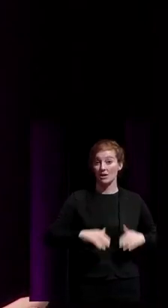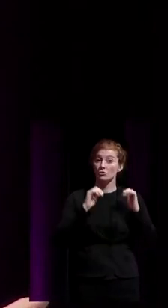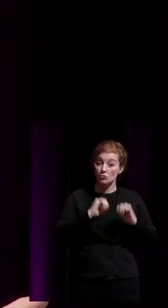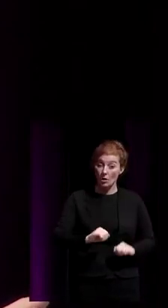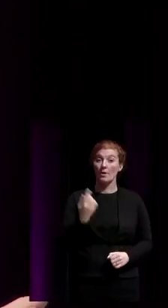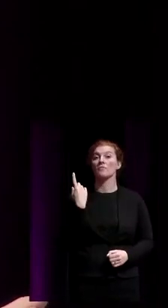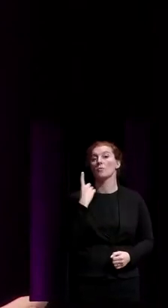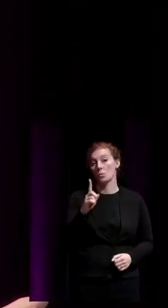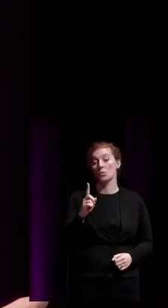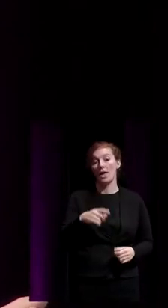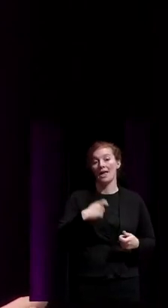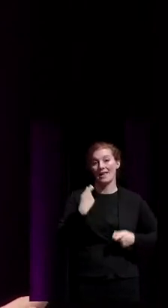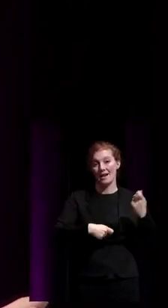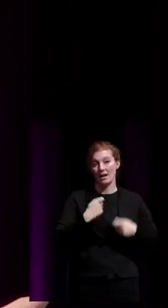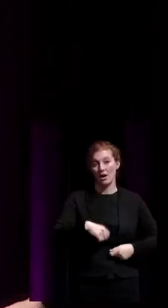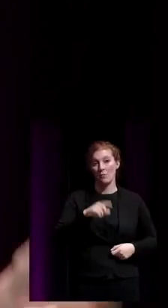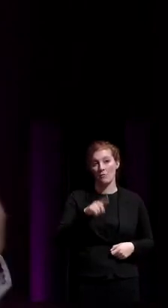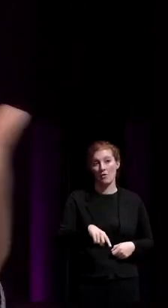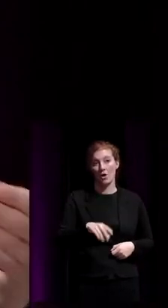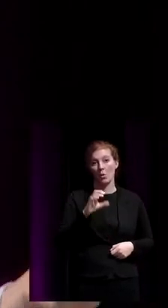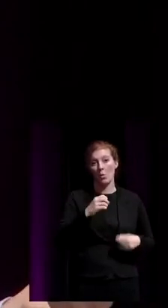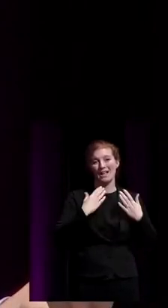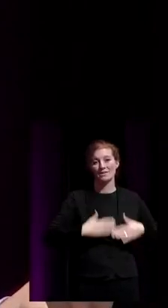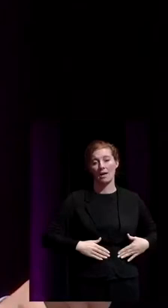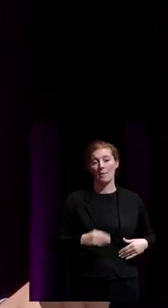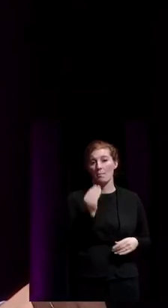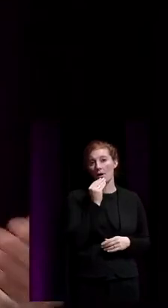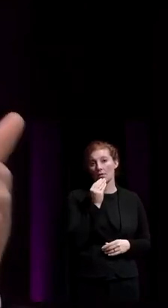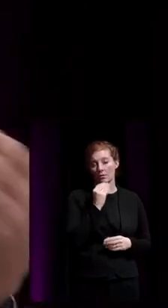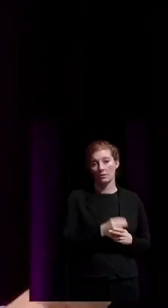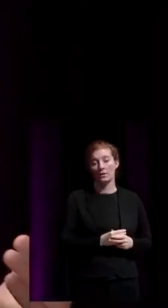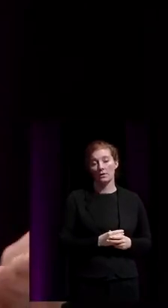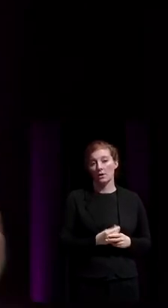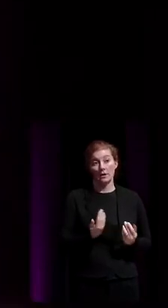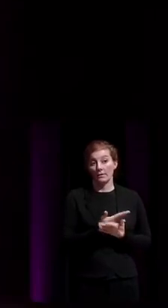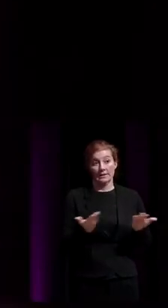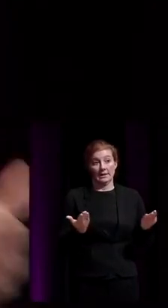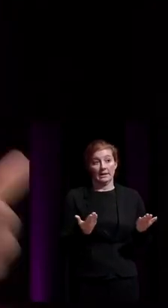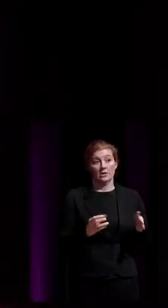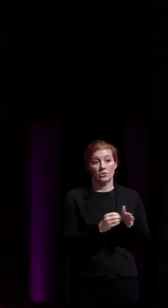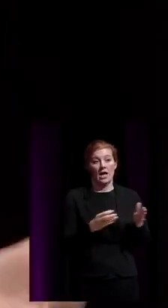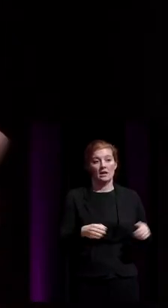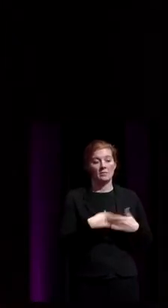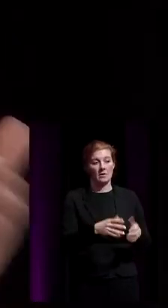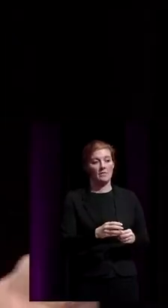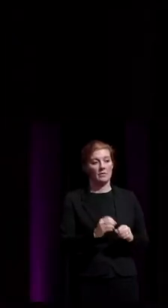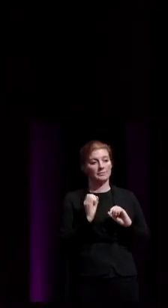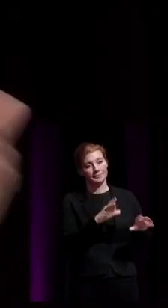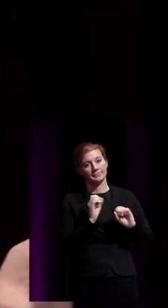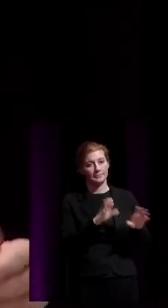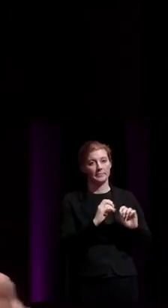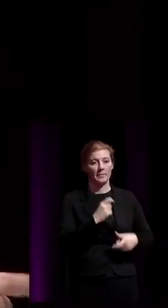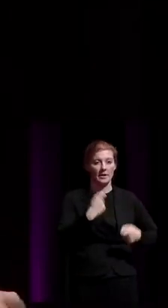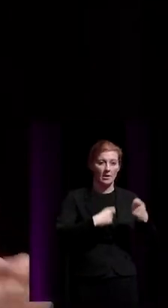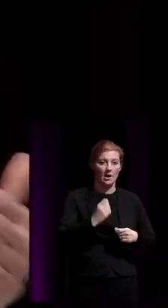förbjuda reklam för ohälsosamma livsmedel. Alltså det finns inget skäl till att man ska få pumpa in för läsk,